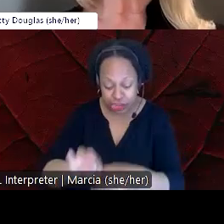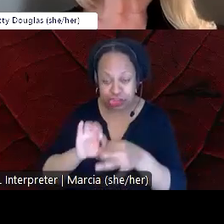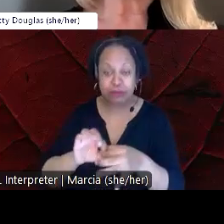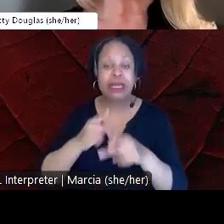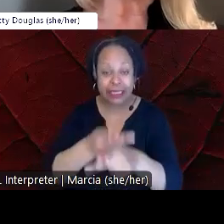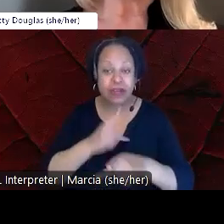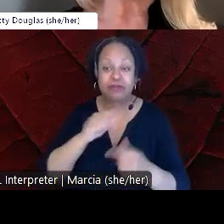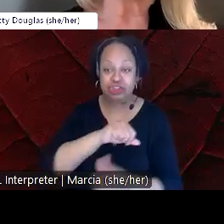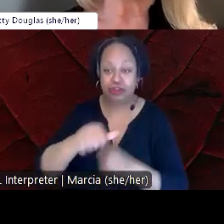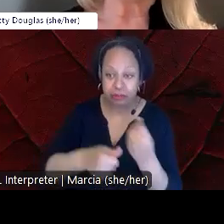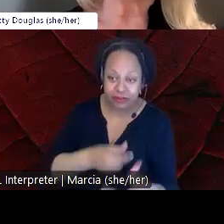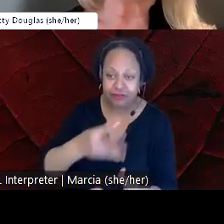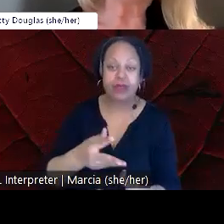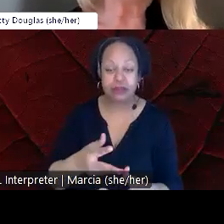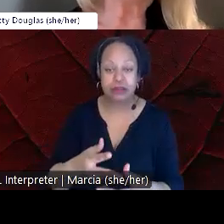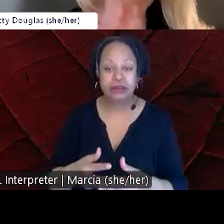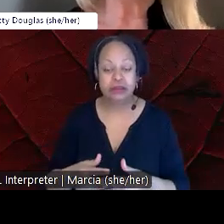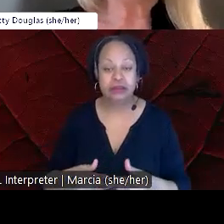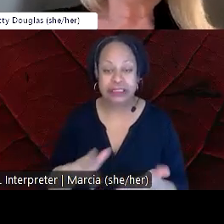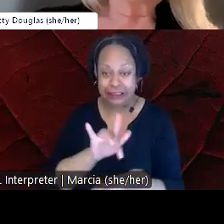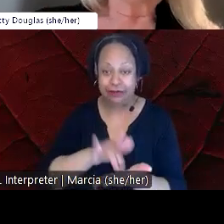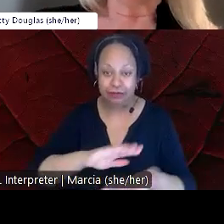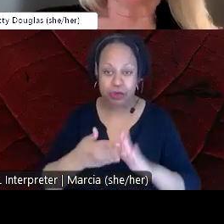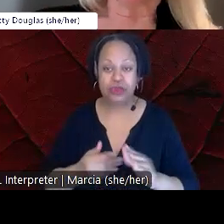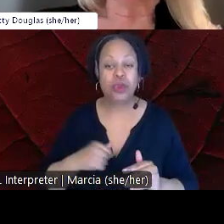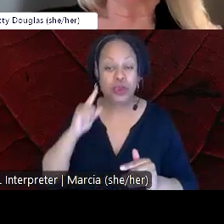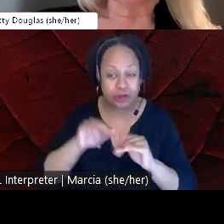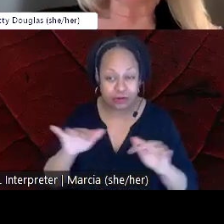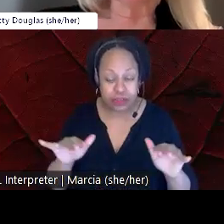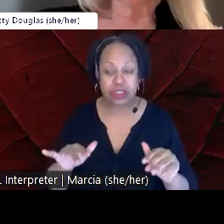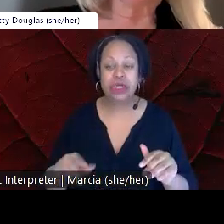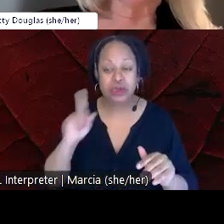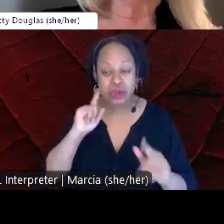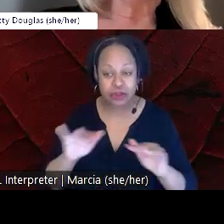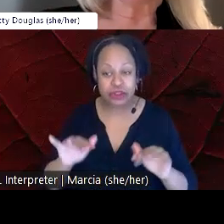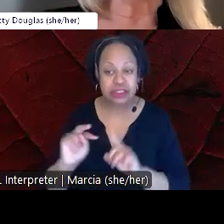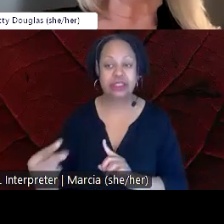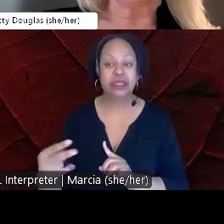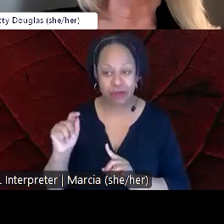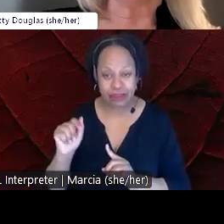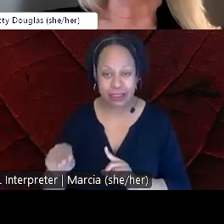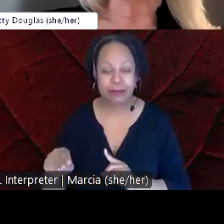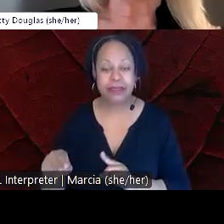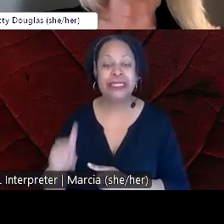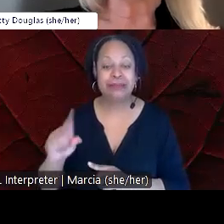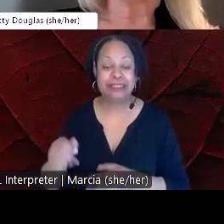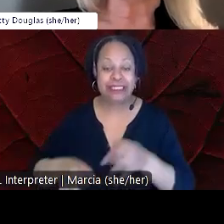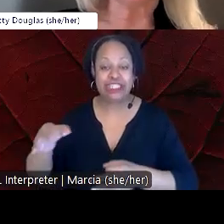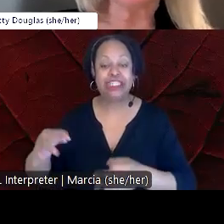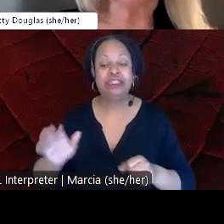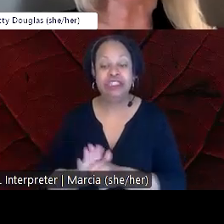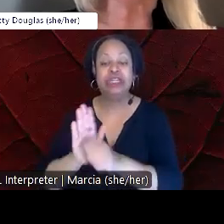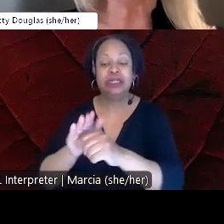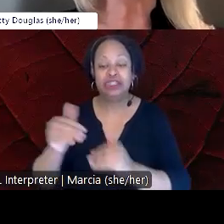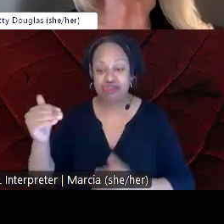collectivités. Donc, la neurodiversité, c'est paradigme. Il y a également l'approche de justice en matière